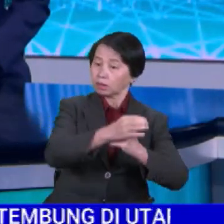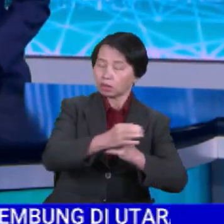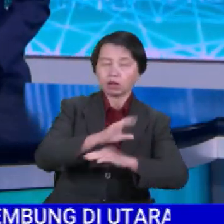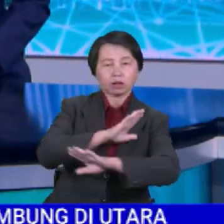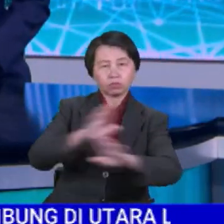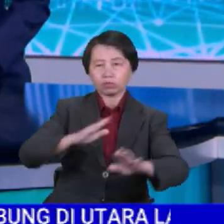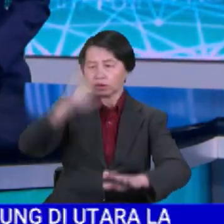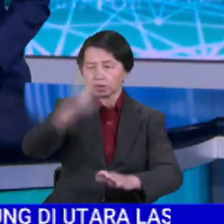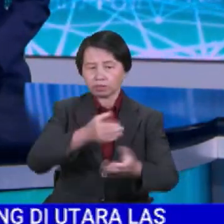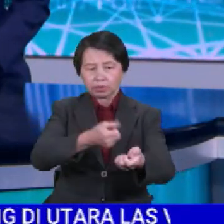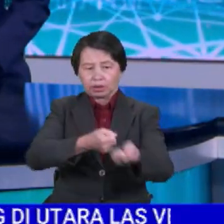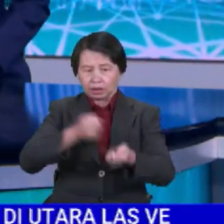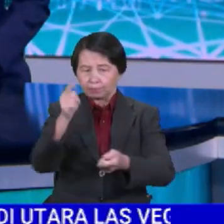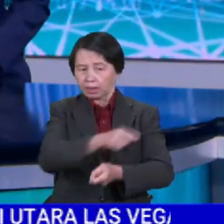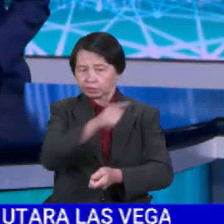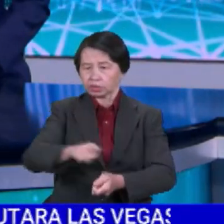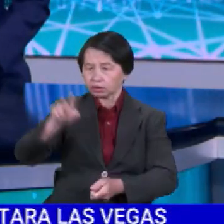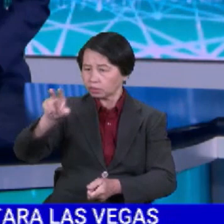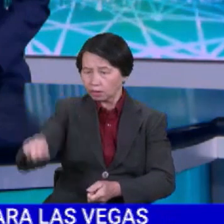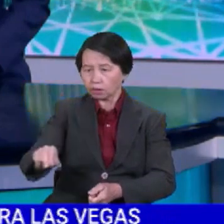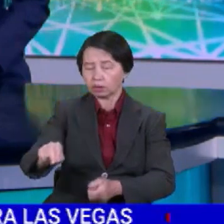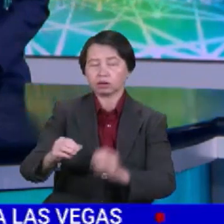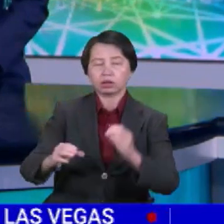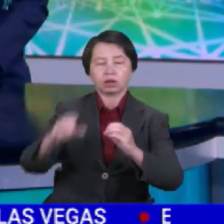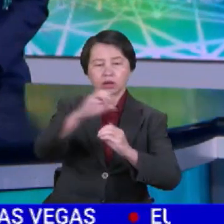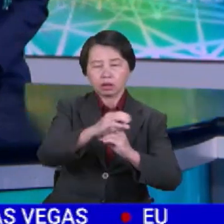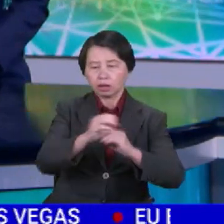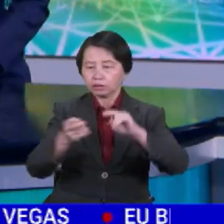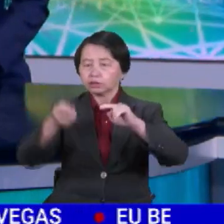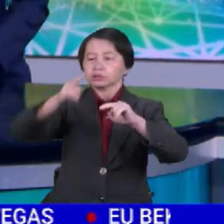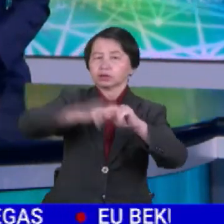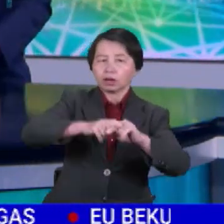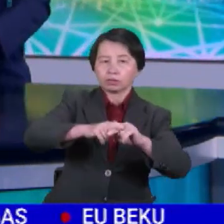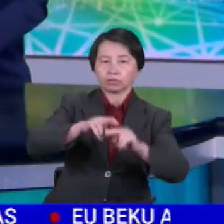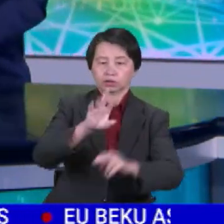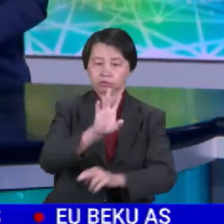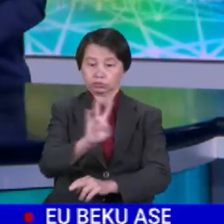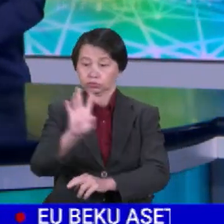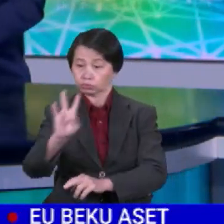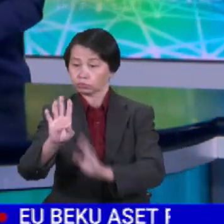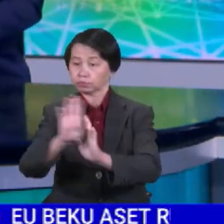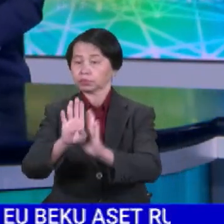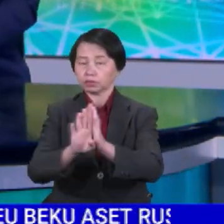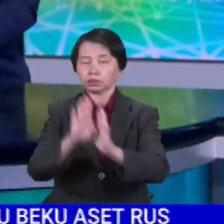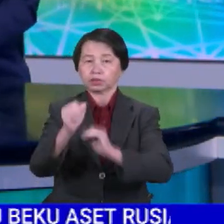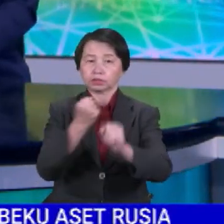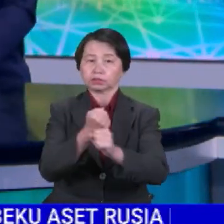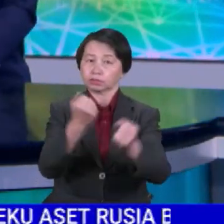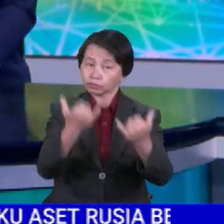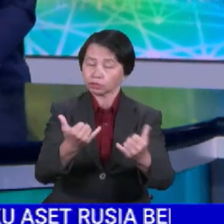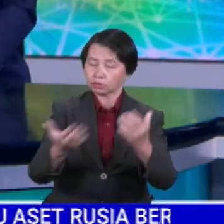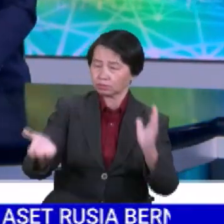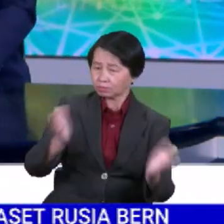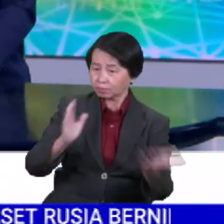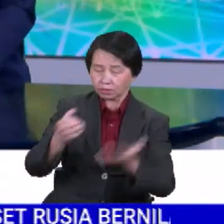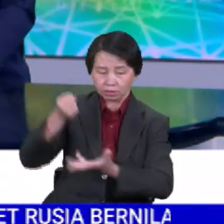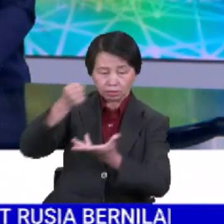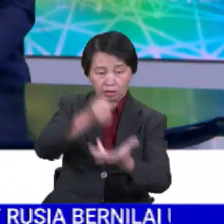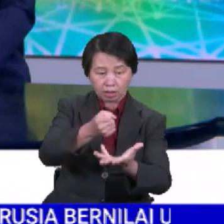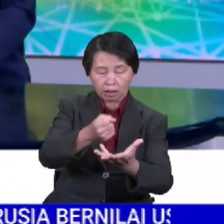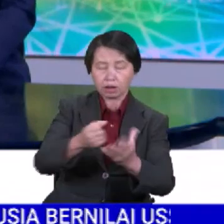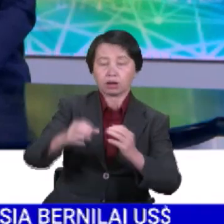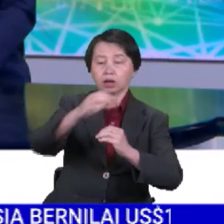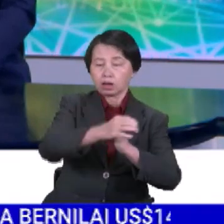tidak pernah ditarik balik. Sebaliknya, peruntukan subsidi ditambah kepada RM77 bilion tahun ini berbanding peruntukan